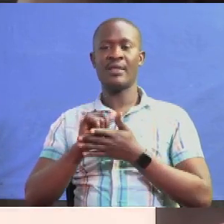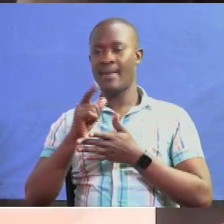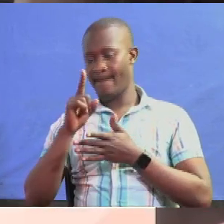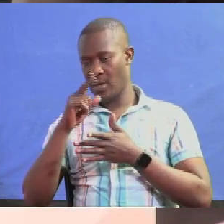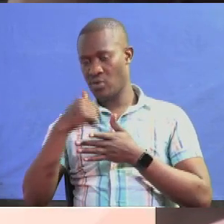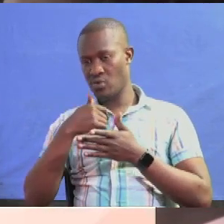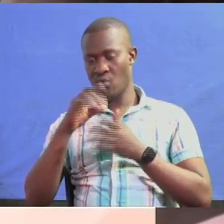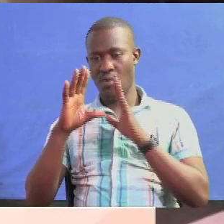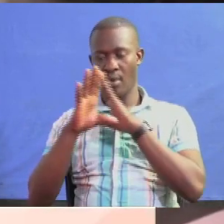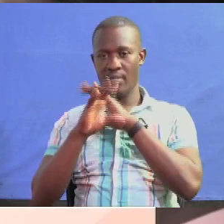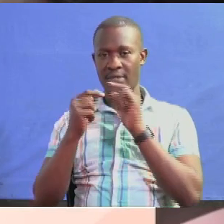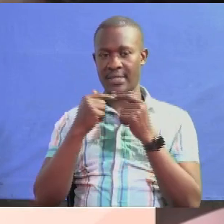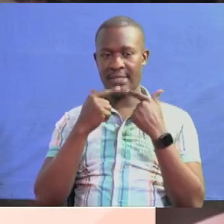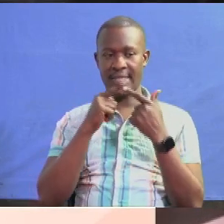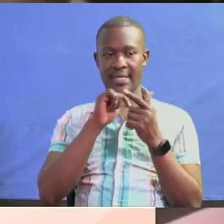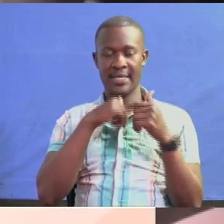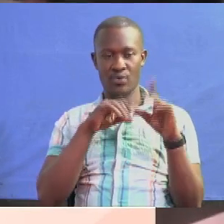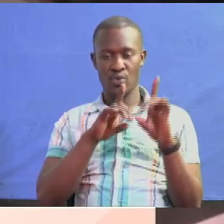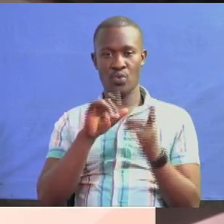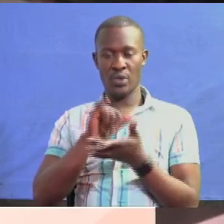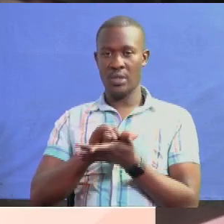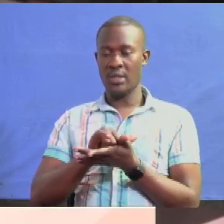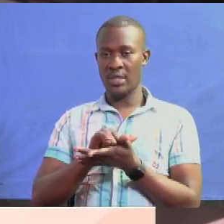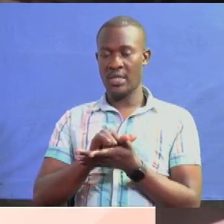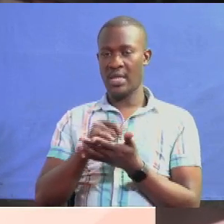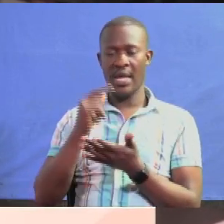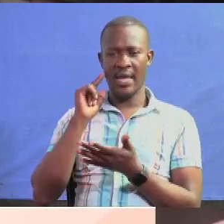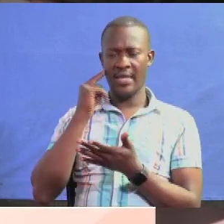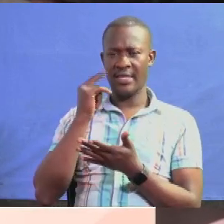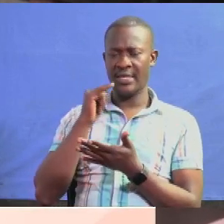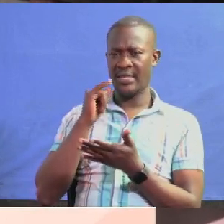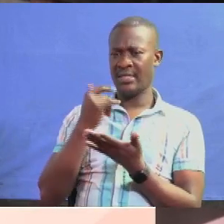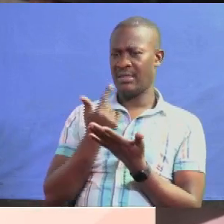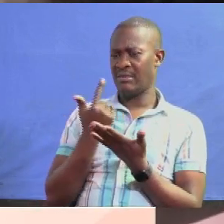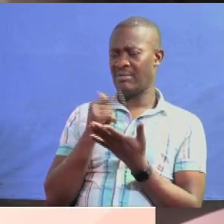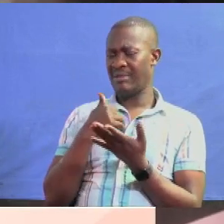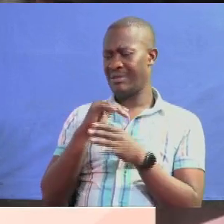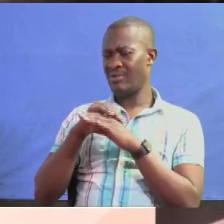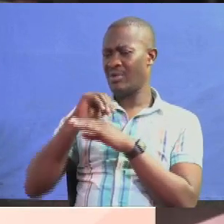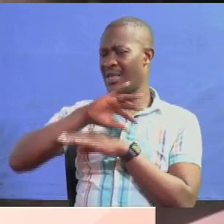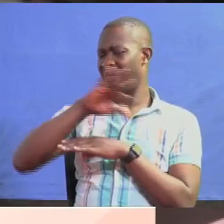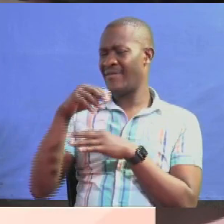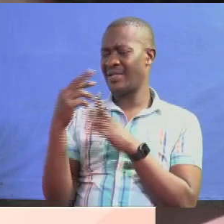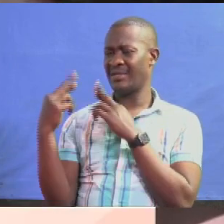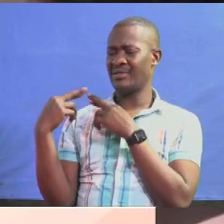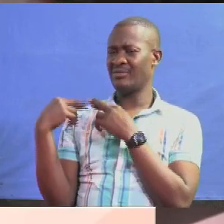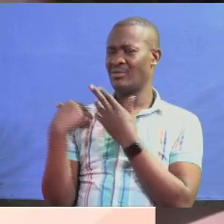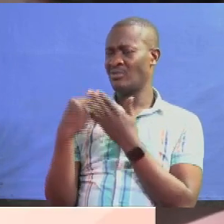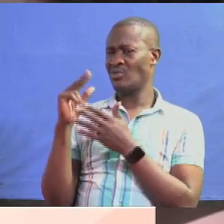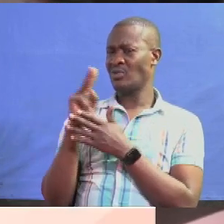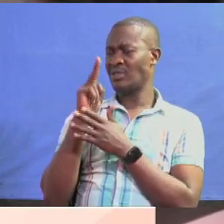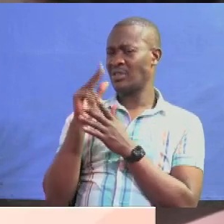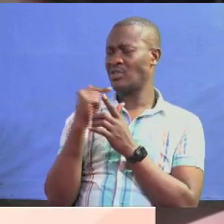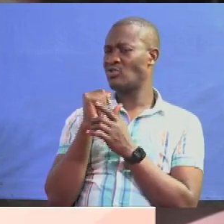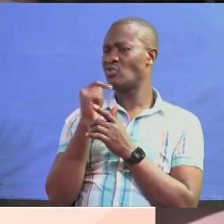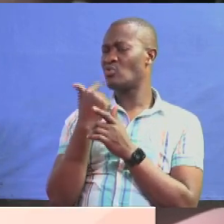president declared that we do so. I think it is just calls upon every responsible Kenyan to